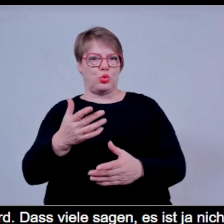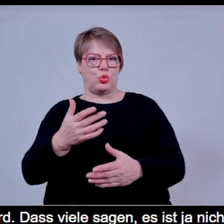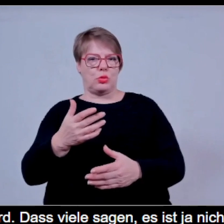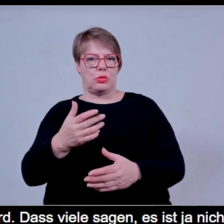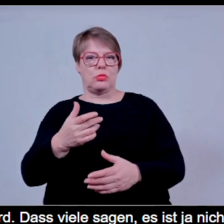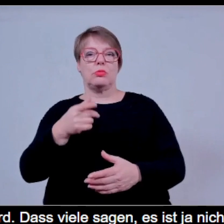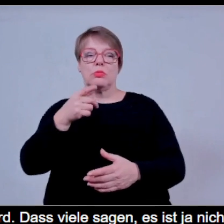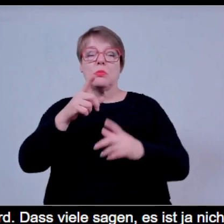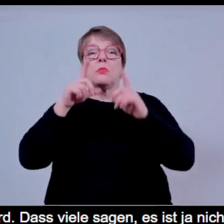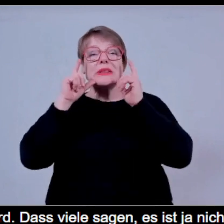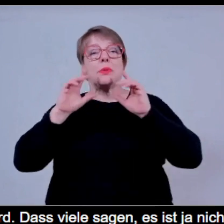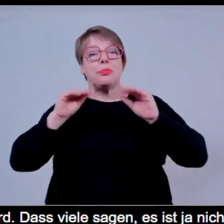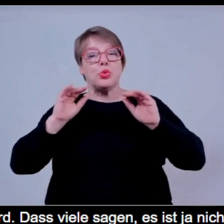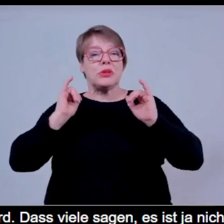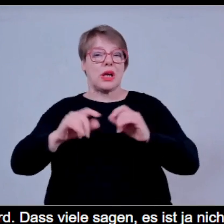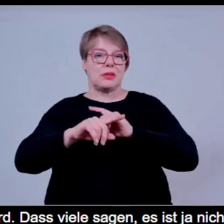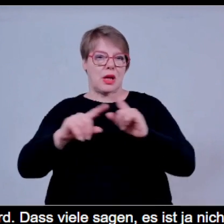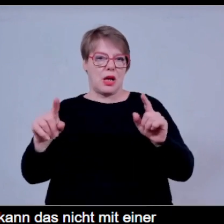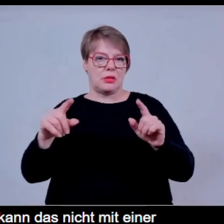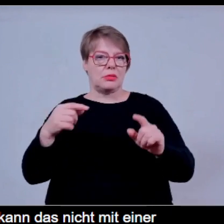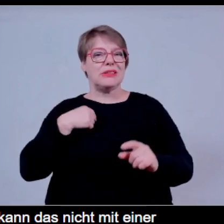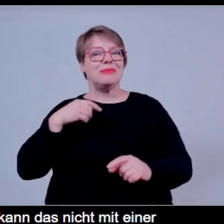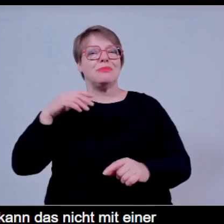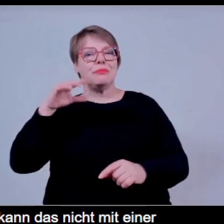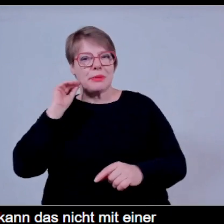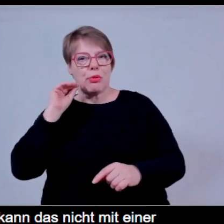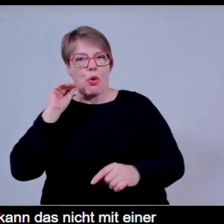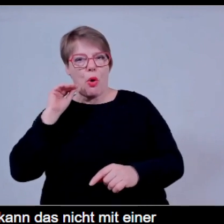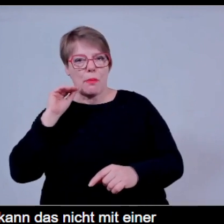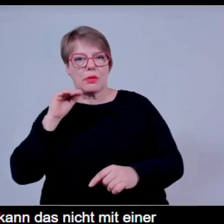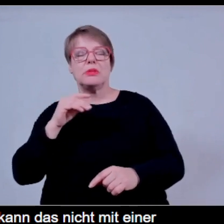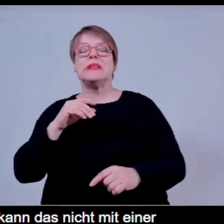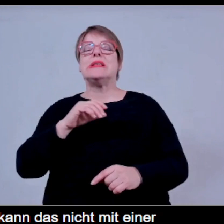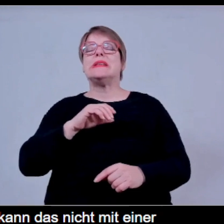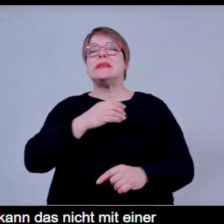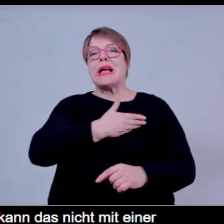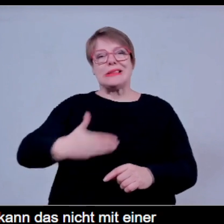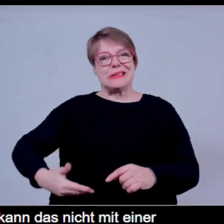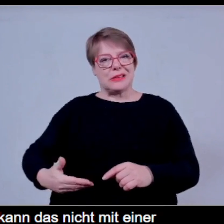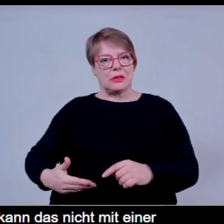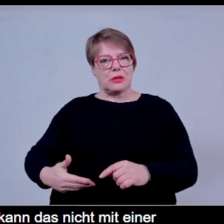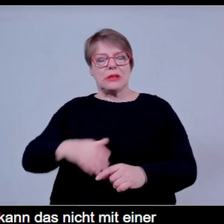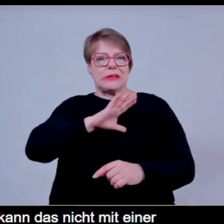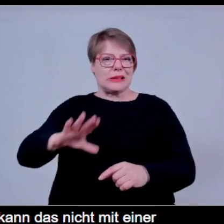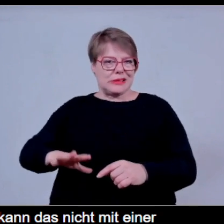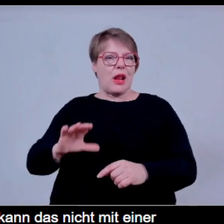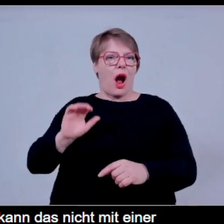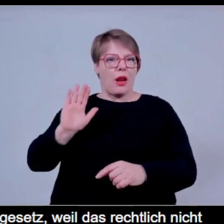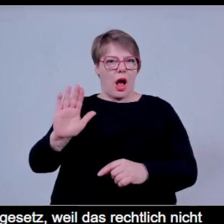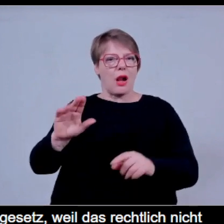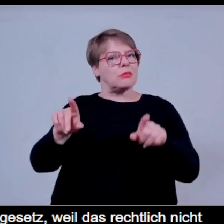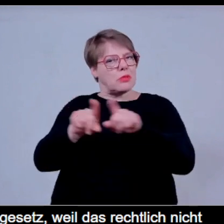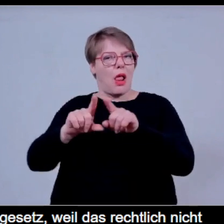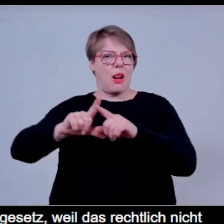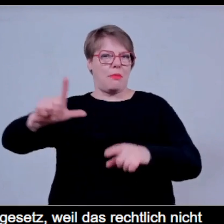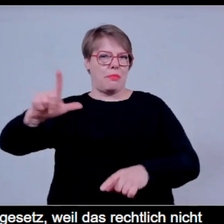Thema ignorieren, damit wir uns klar sind. Und schon gleich gar nicht der Gesundheitsminister. Aber wir müssen halt an den verschiedenen Stellen dieser Pandemie auch so handeln, wie